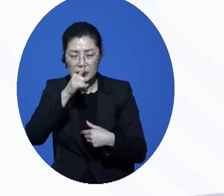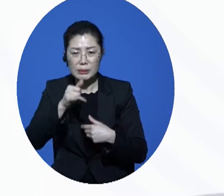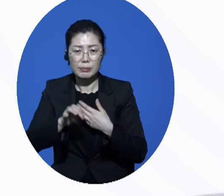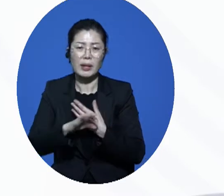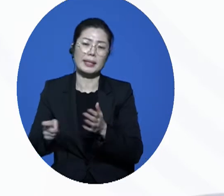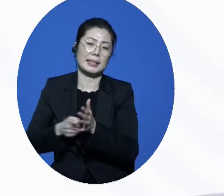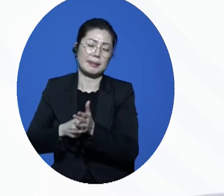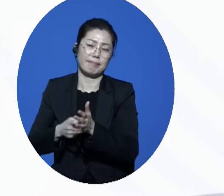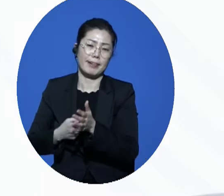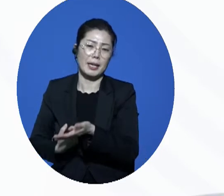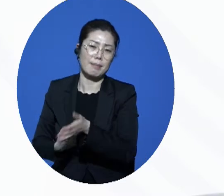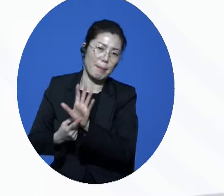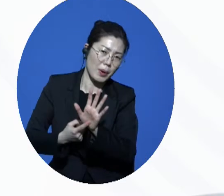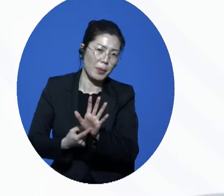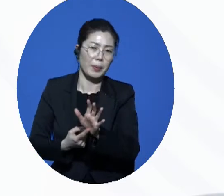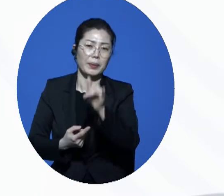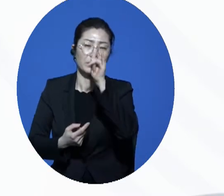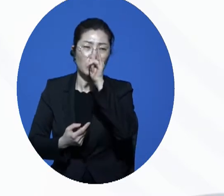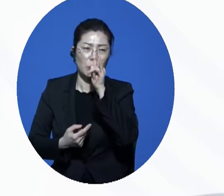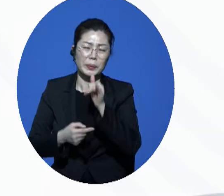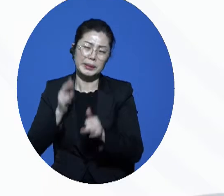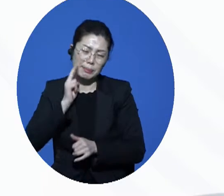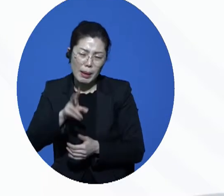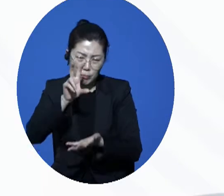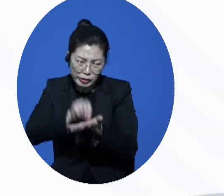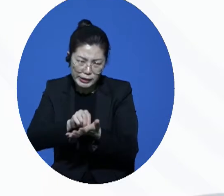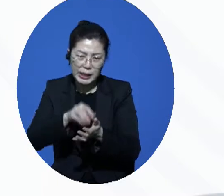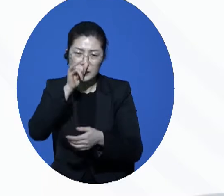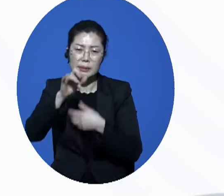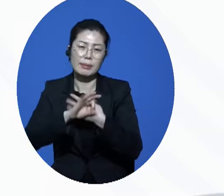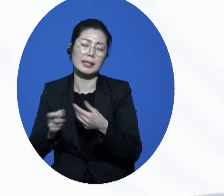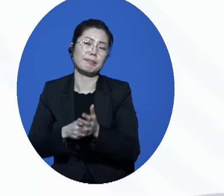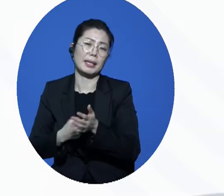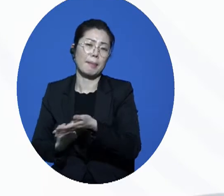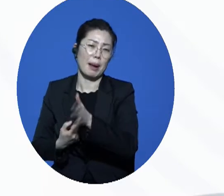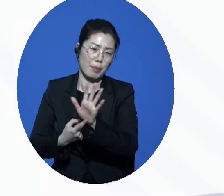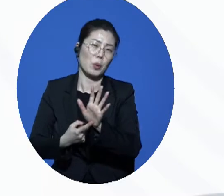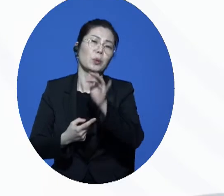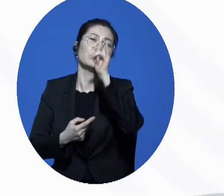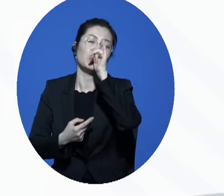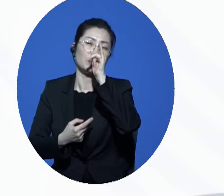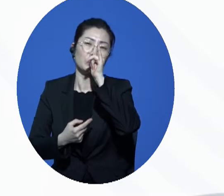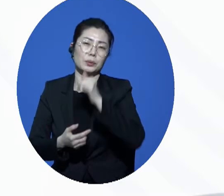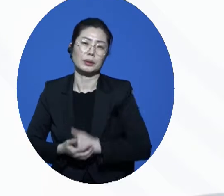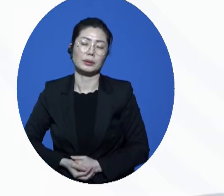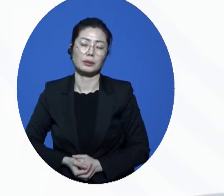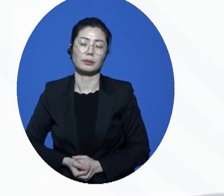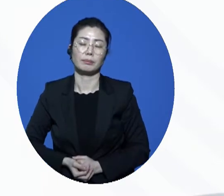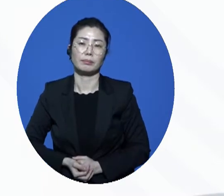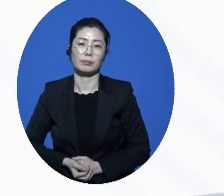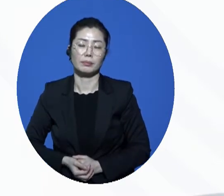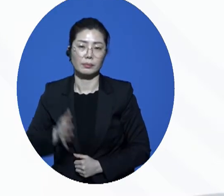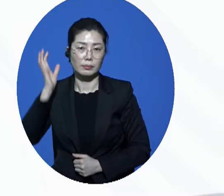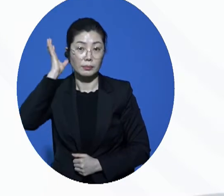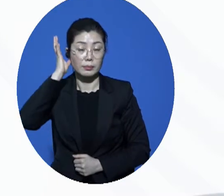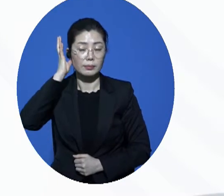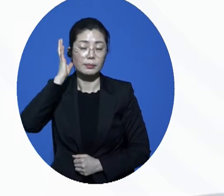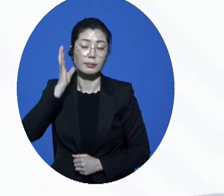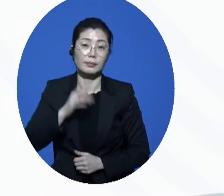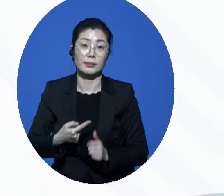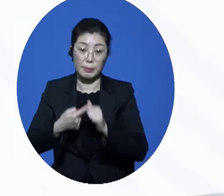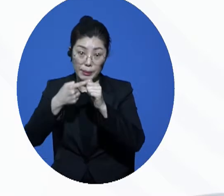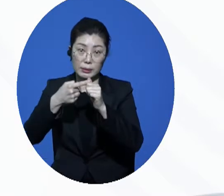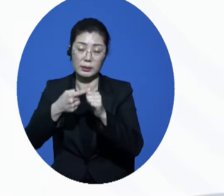저희가 발표를 했습니다. 워낙에 시급한 문제여서 그러하였는데요. 우선 첫